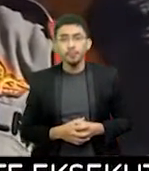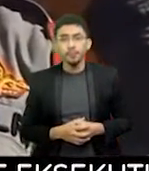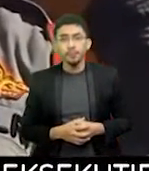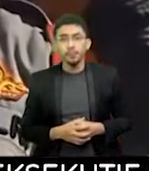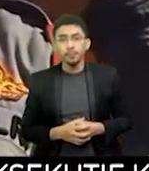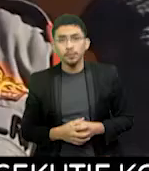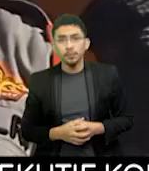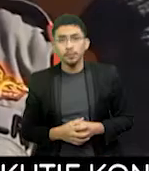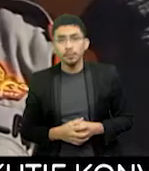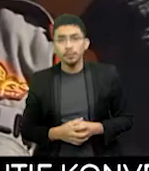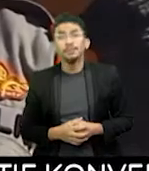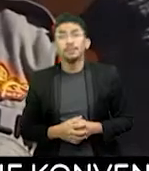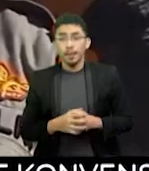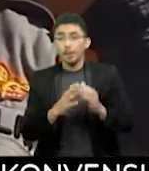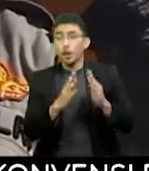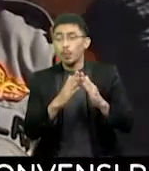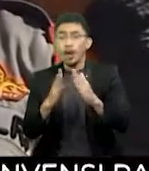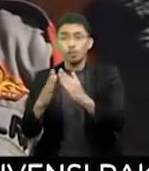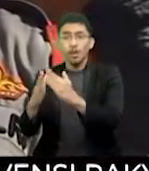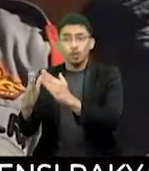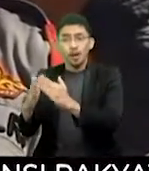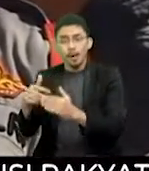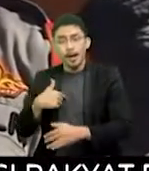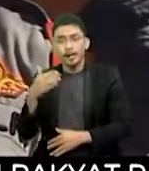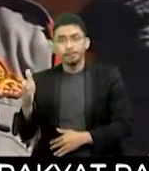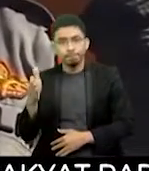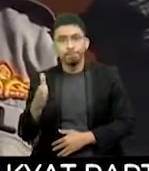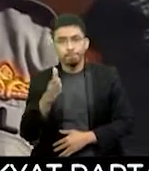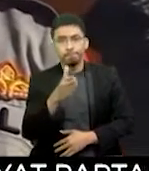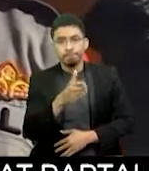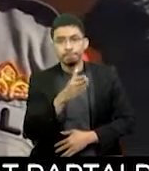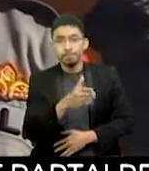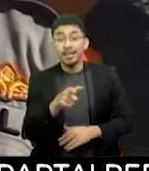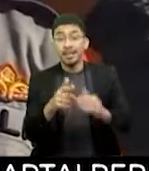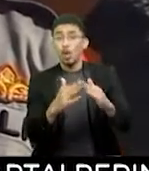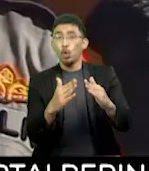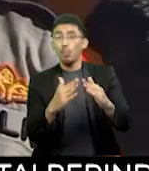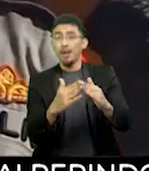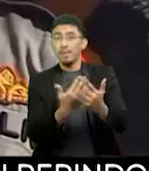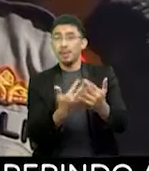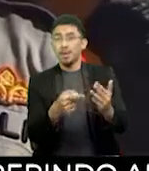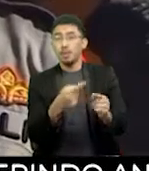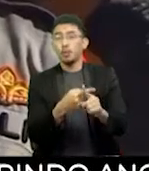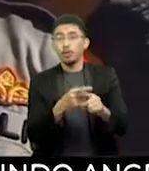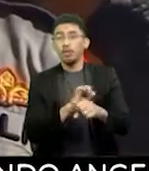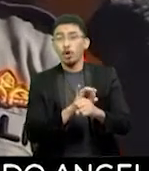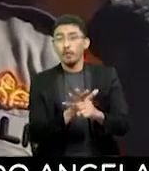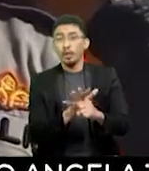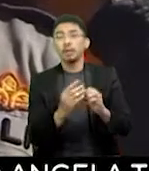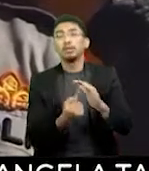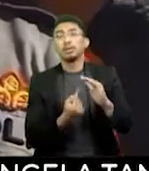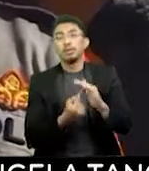mendatangi rumah warga yang terkonfirmasi COVID yang melakukan isolasi mandiri,